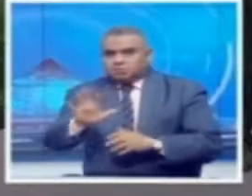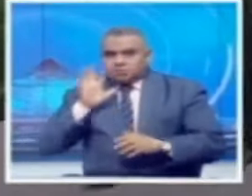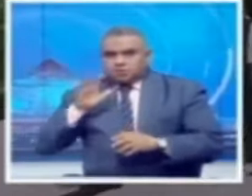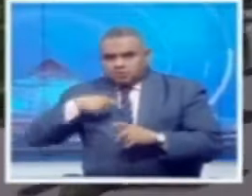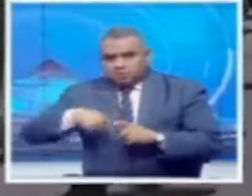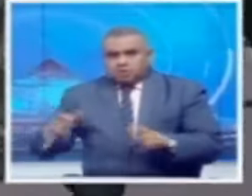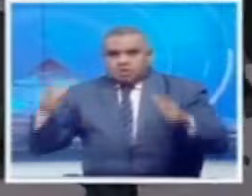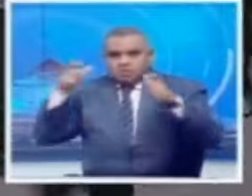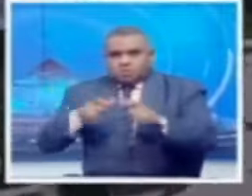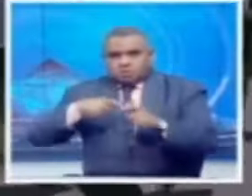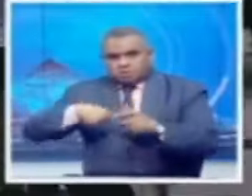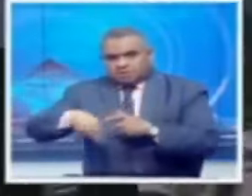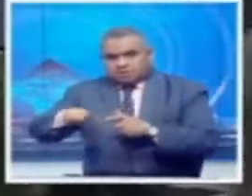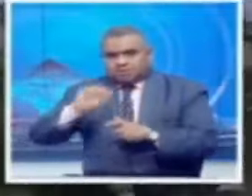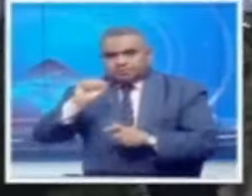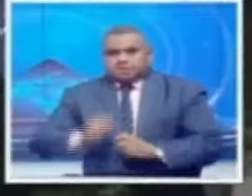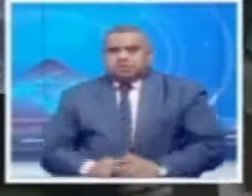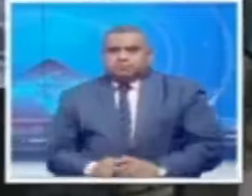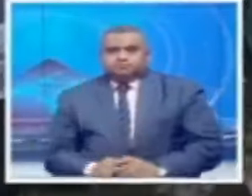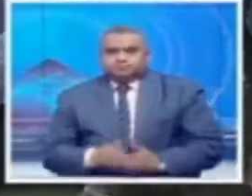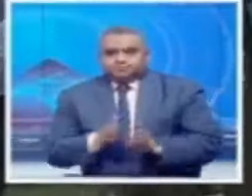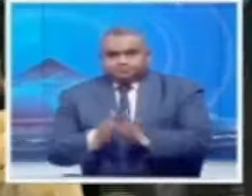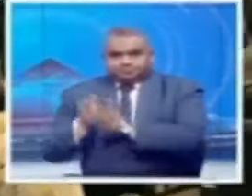خلال مؤتمر المناخ.